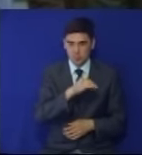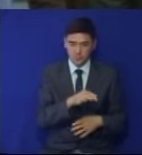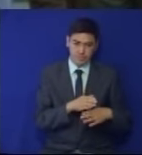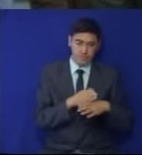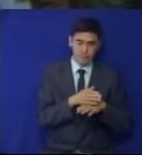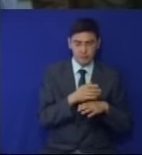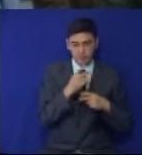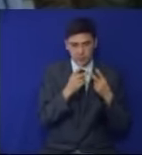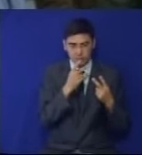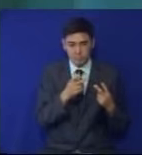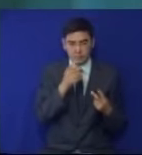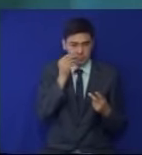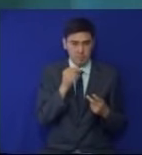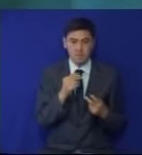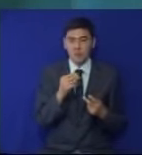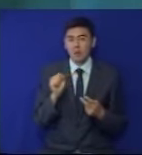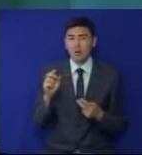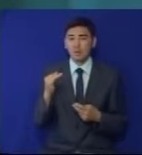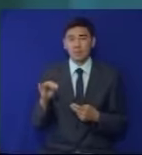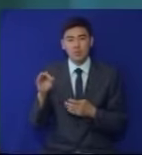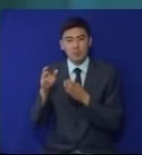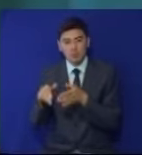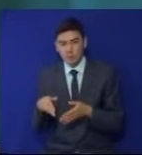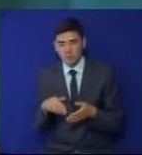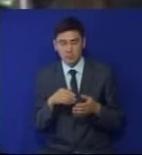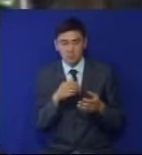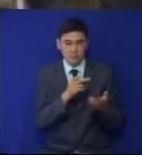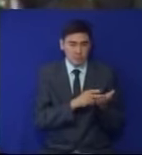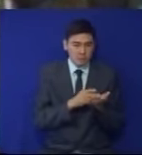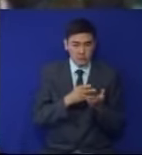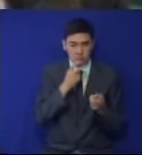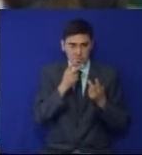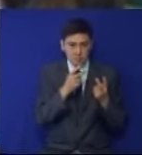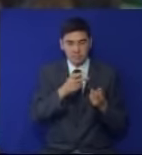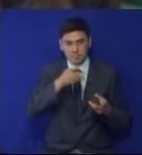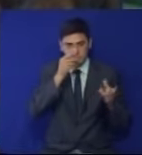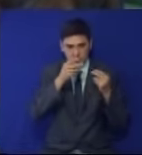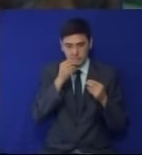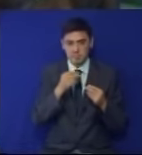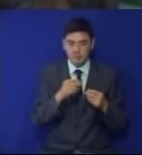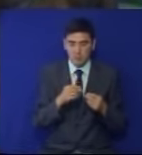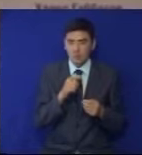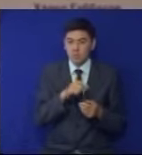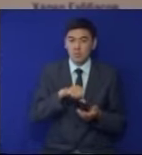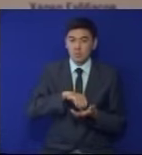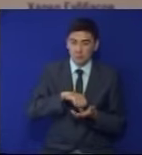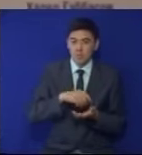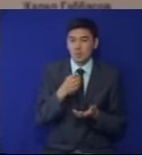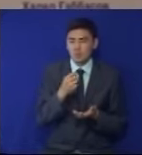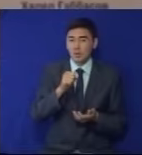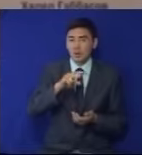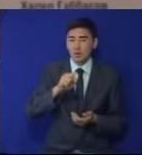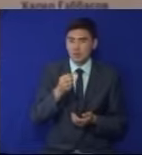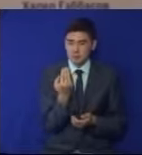Мұнда жеткіншектер ұлы ақынның өмірі мен шығармашылығына қатысты құнды деректермен танысты. Экскурсияға қатысушылар Алаш